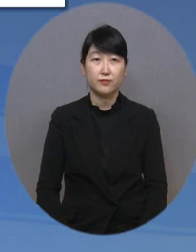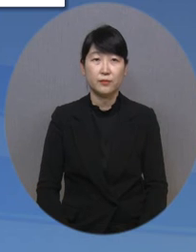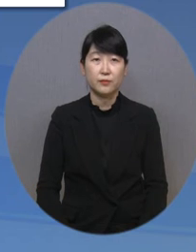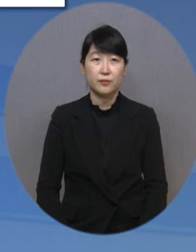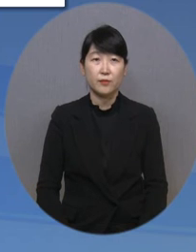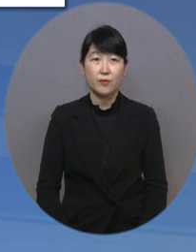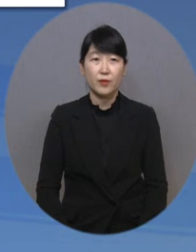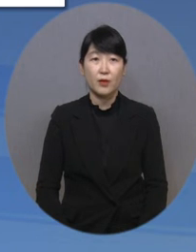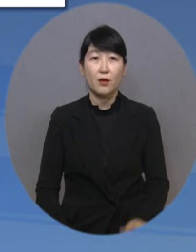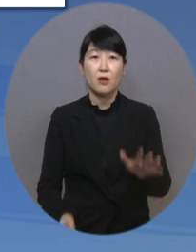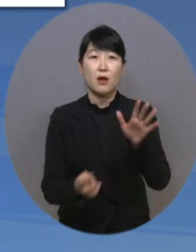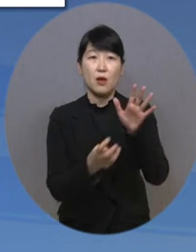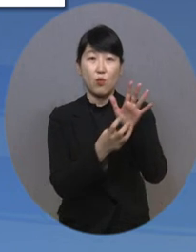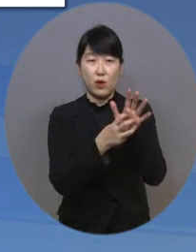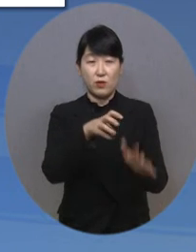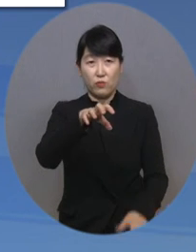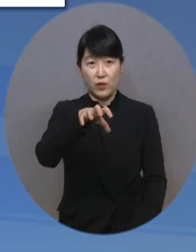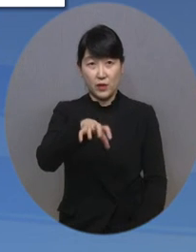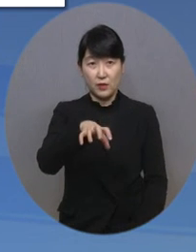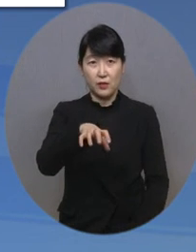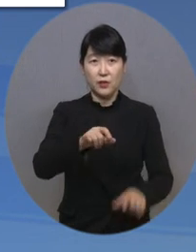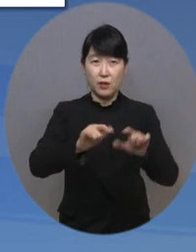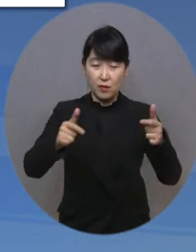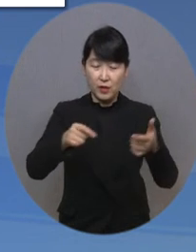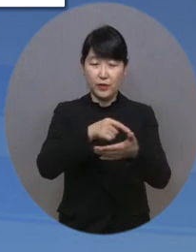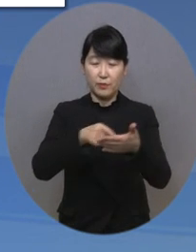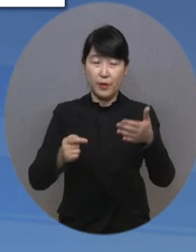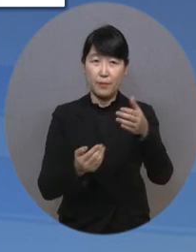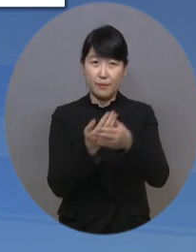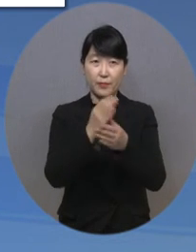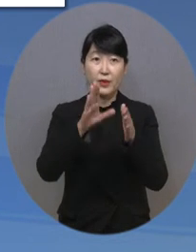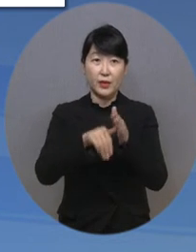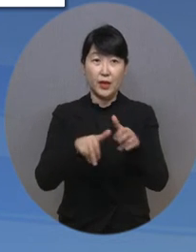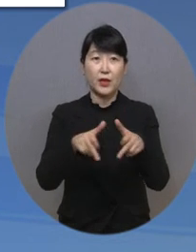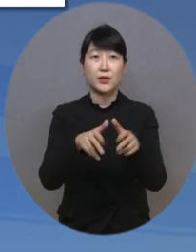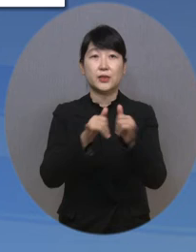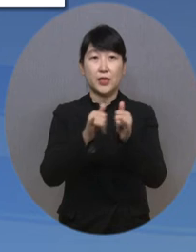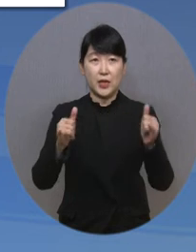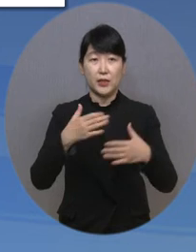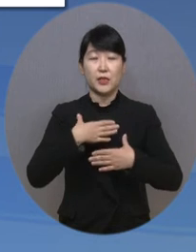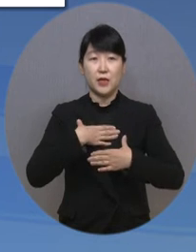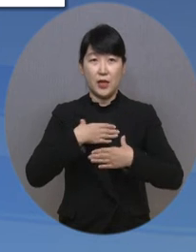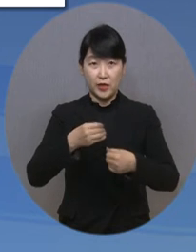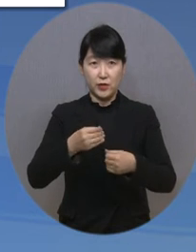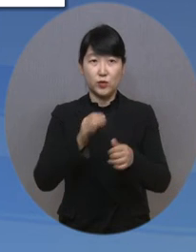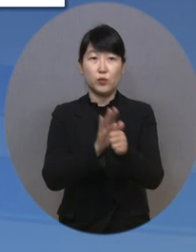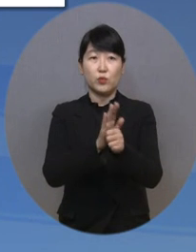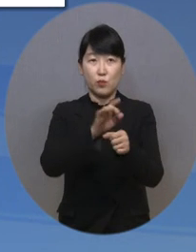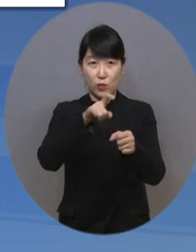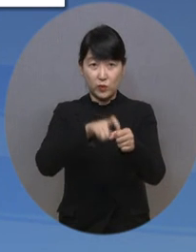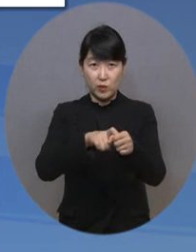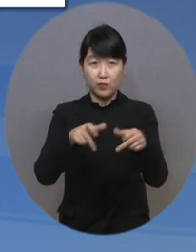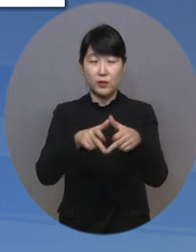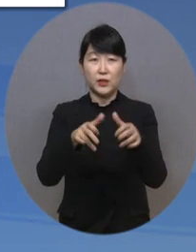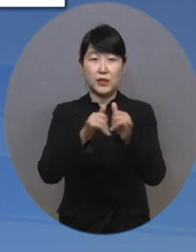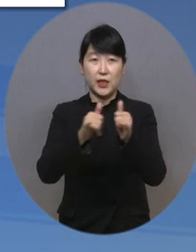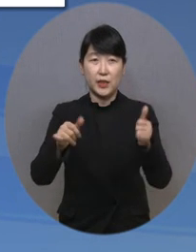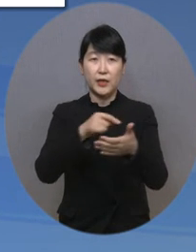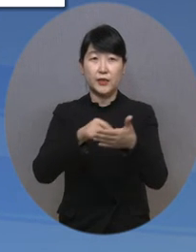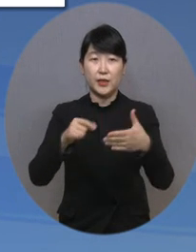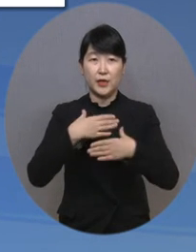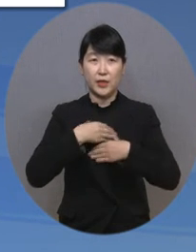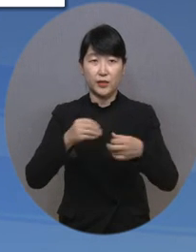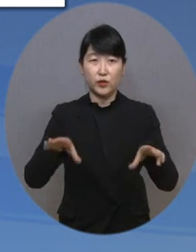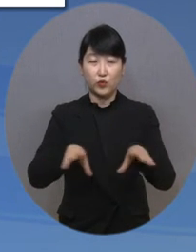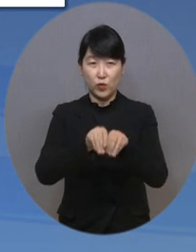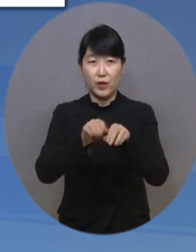서울시 관악구는 각종 재난안전사고로부터 장애인의 안전을 강화하기 위해 장애인 재난안전종합대책을